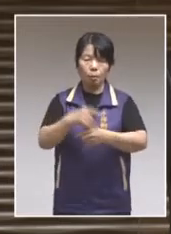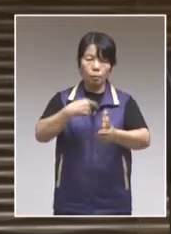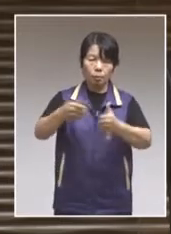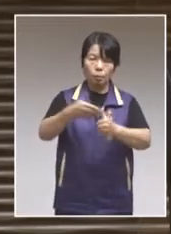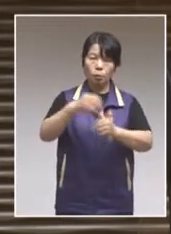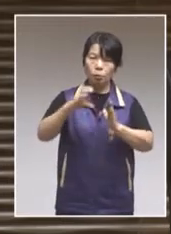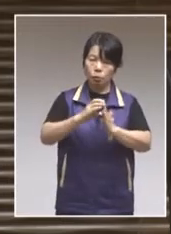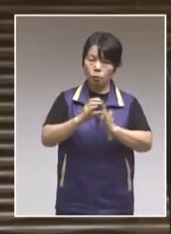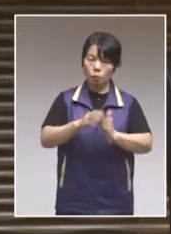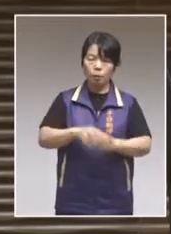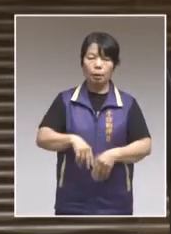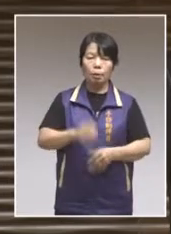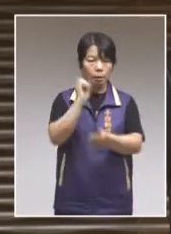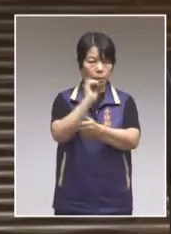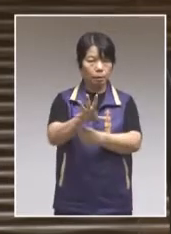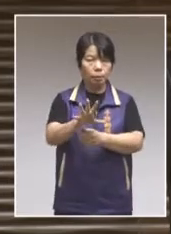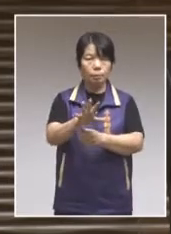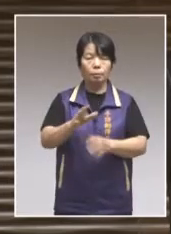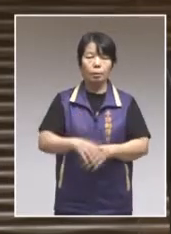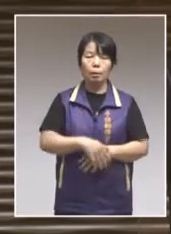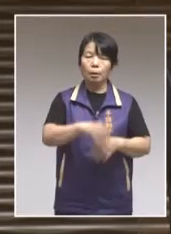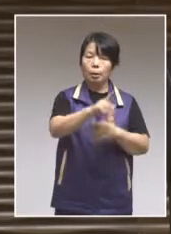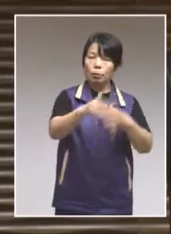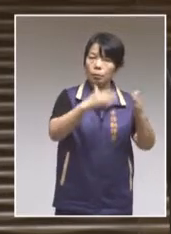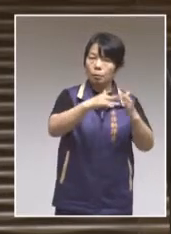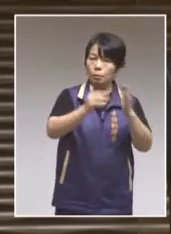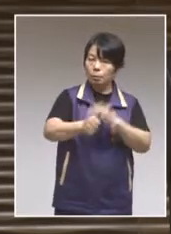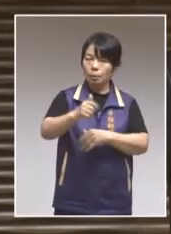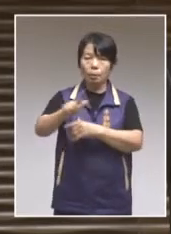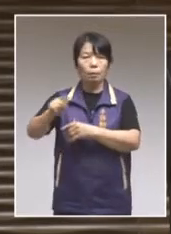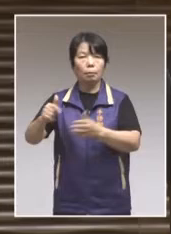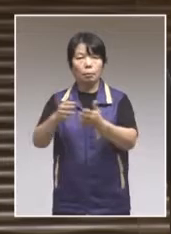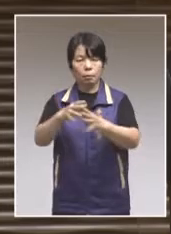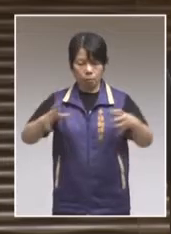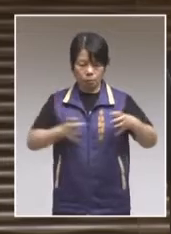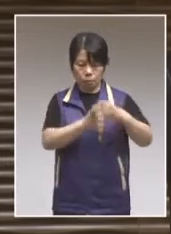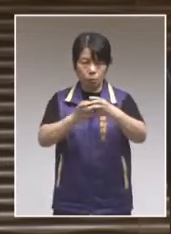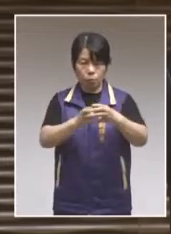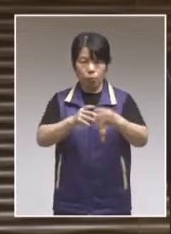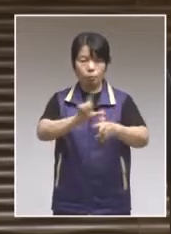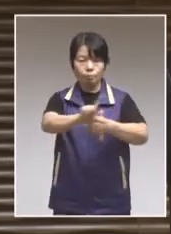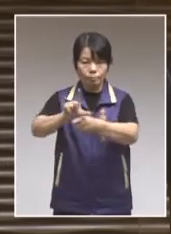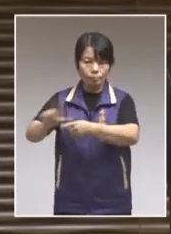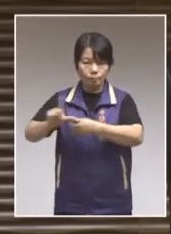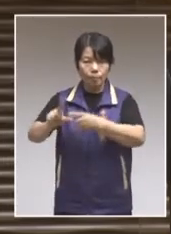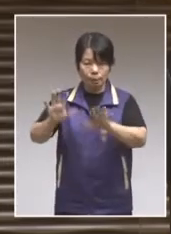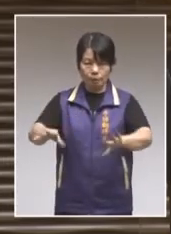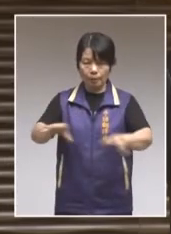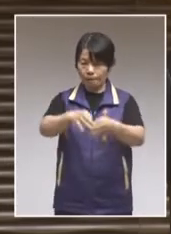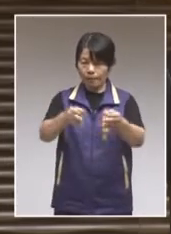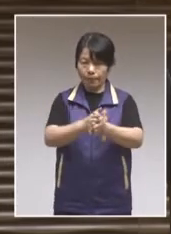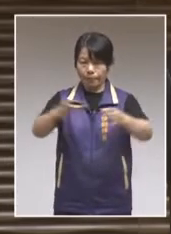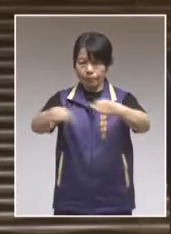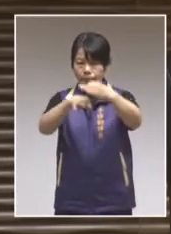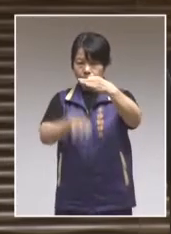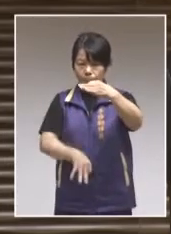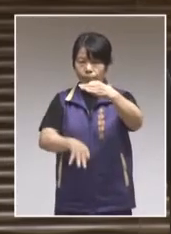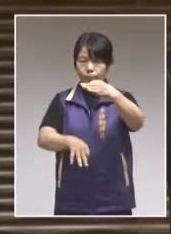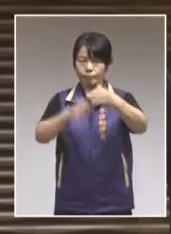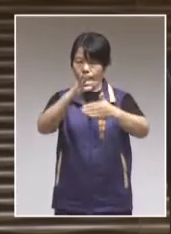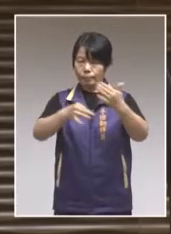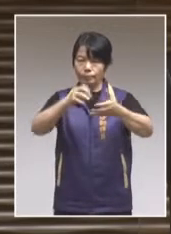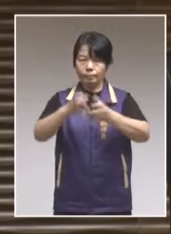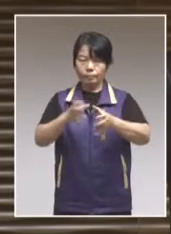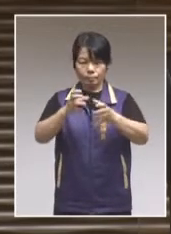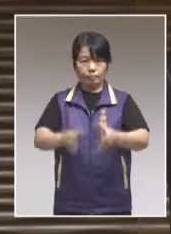主任还有老师，成立群组。那同时卫生局、教育局的人员都会进入，马上去做一些框列的这个原则